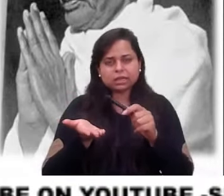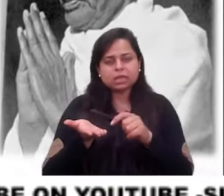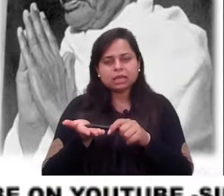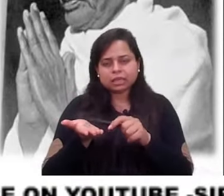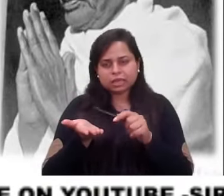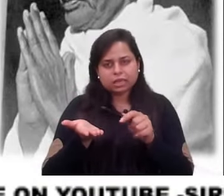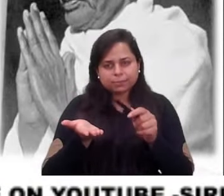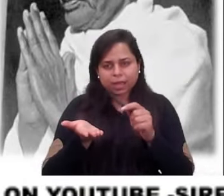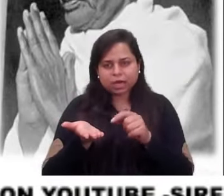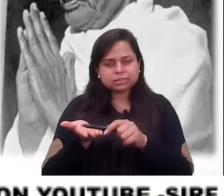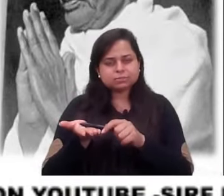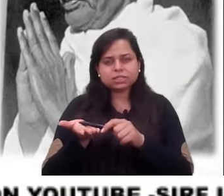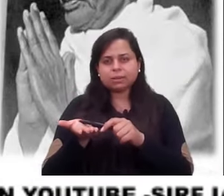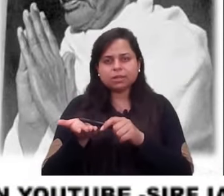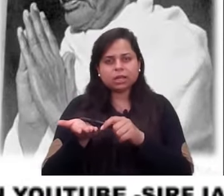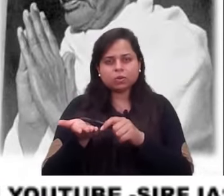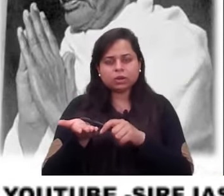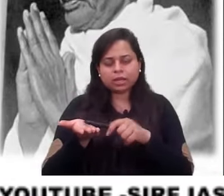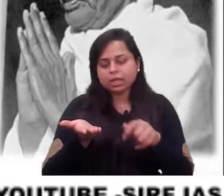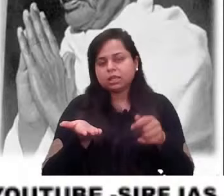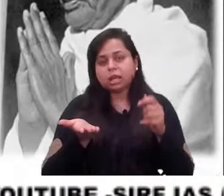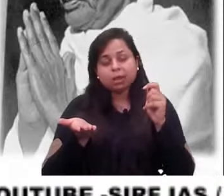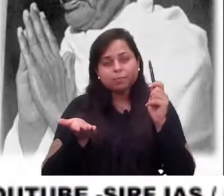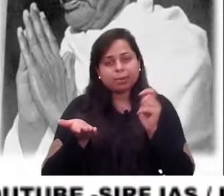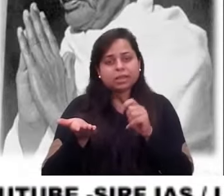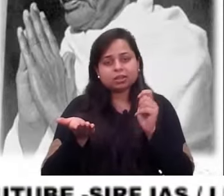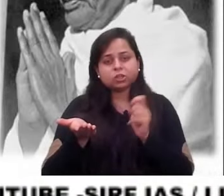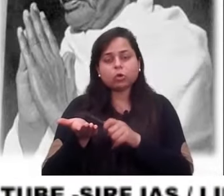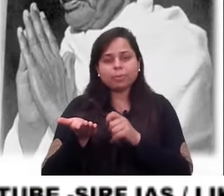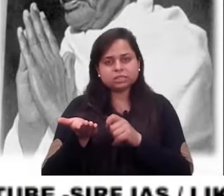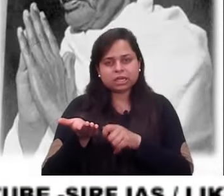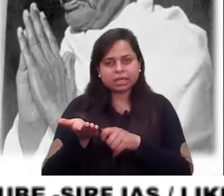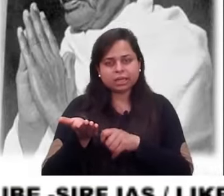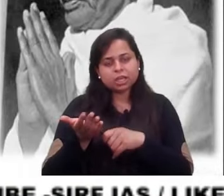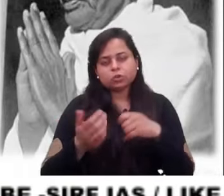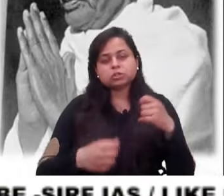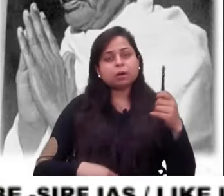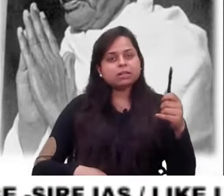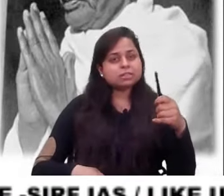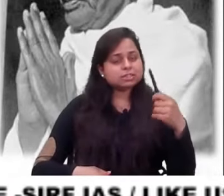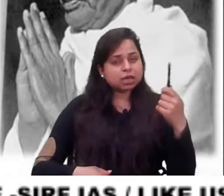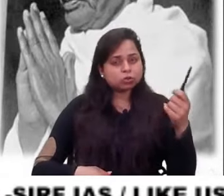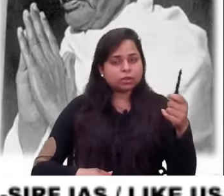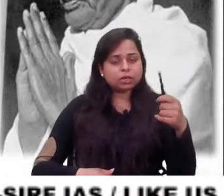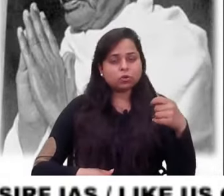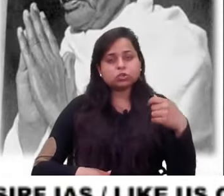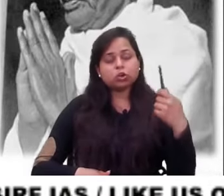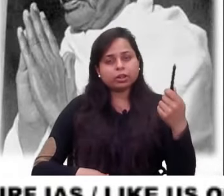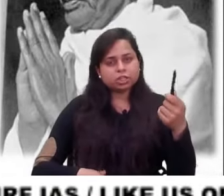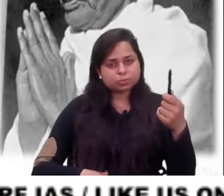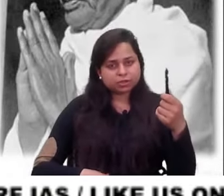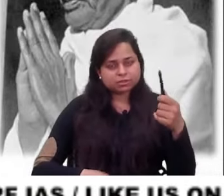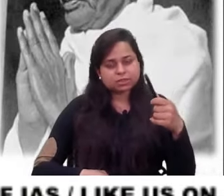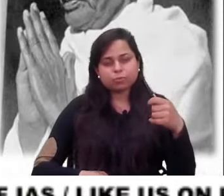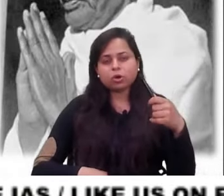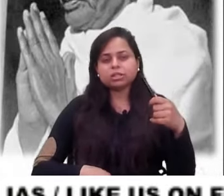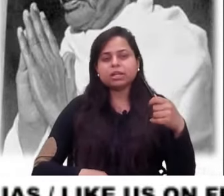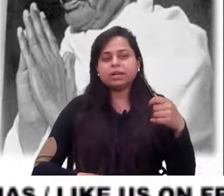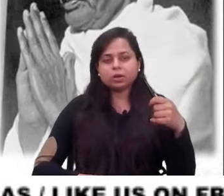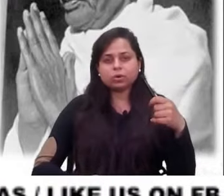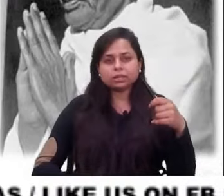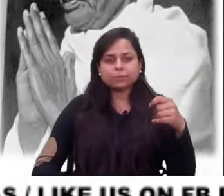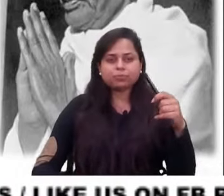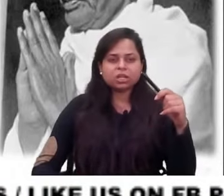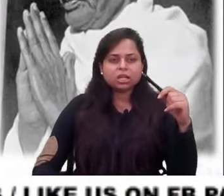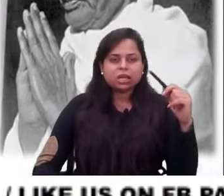ऐसा लग रहा था कि प्यार से हमसे नहीं बदला हो रहा है यहां पर हम पर हिंदी थोपी जा रही हैं इस बात के साथ खड़े लोग non-hindi स्पीकर्स से वह